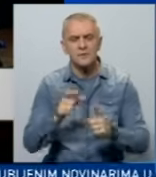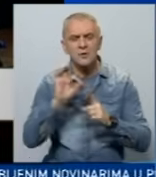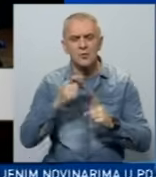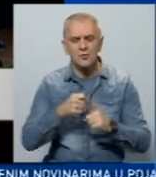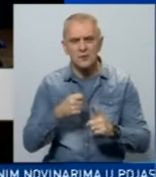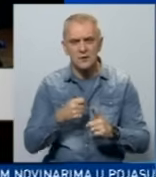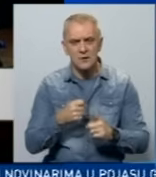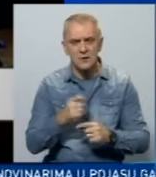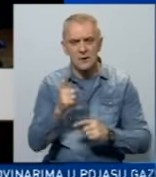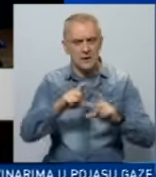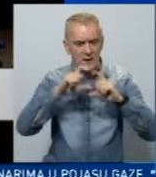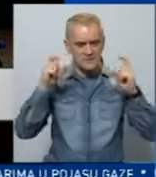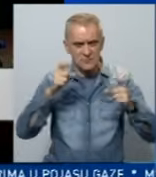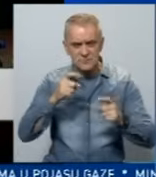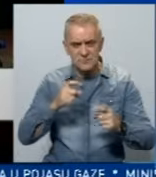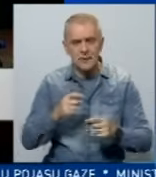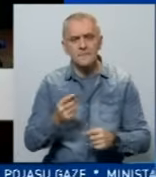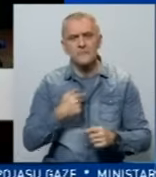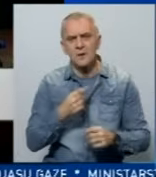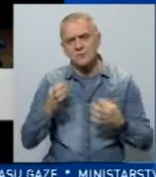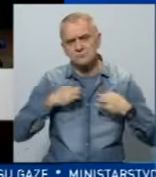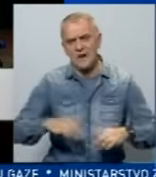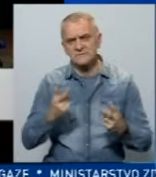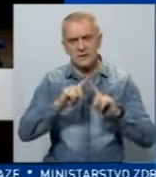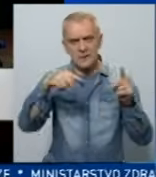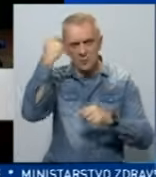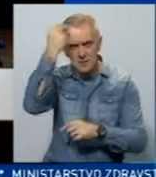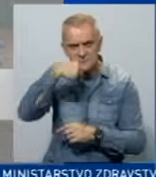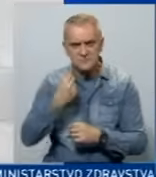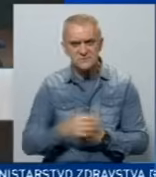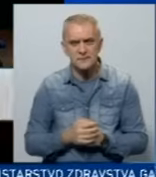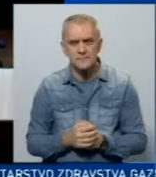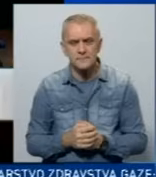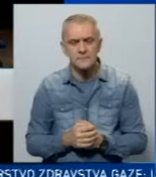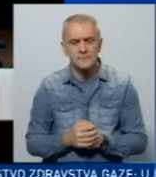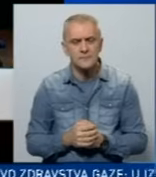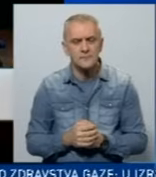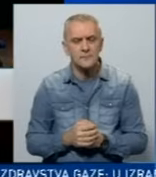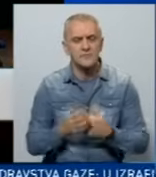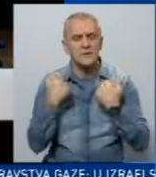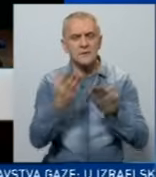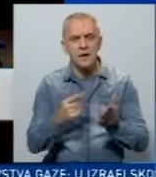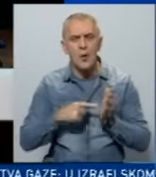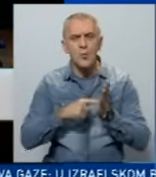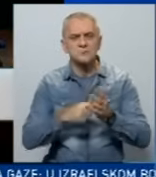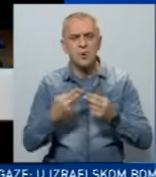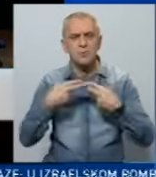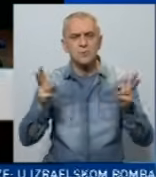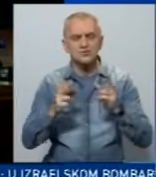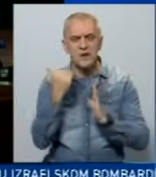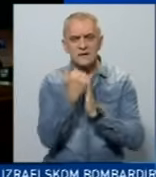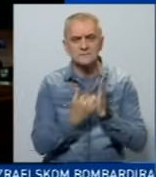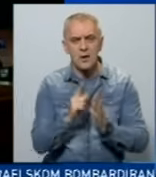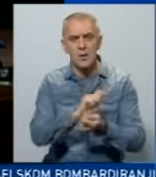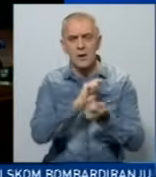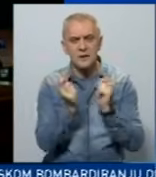službena osoba institucije Republike Srpske u svojstvu predsjednika Republike Srpske donio ukaz o proglašenju zakona o izmjeni